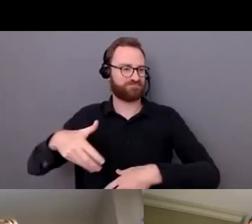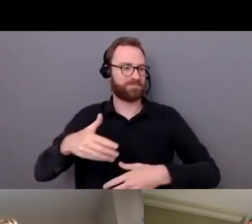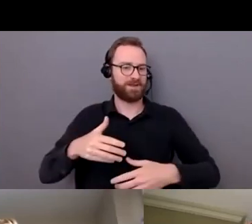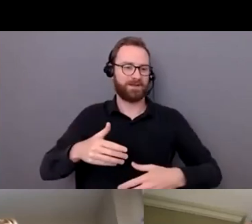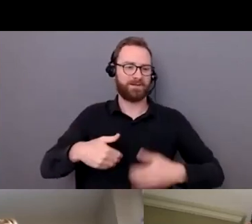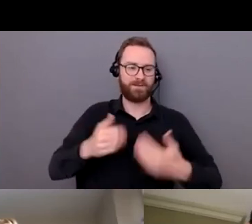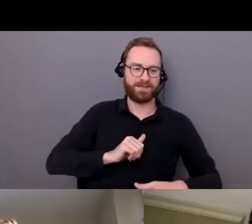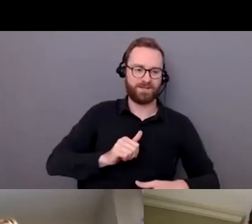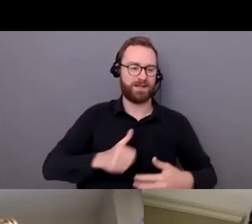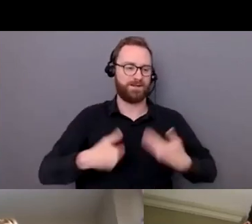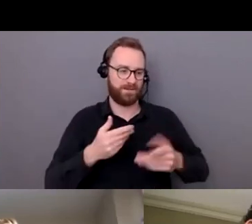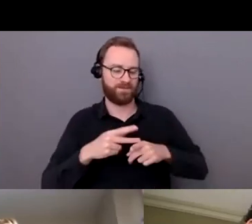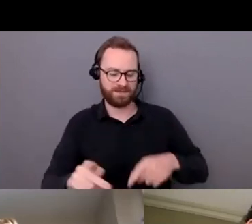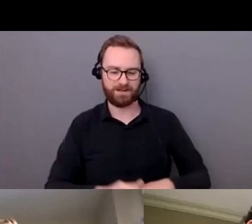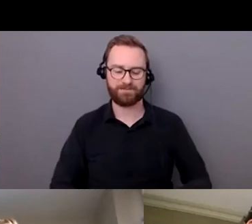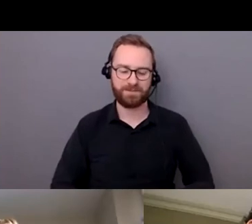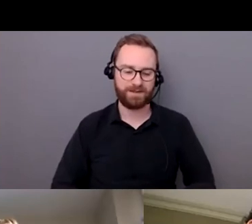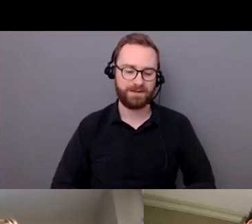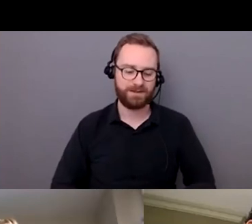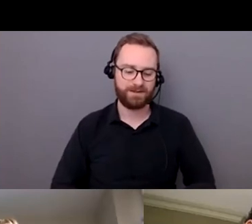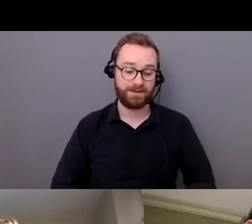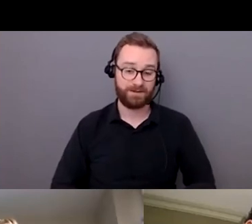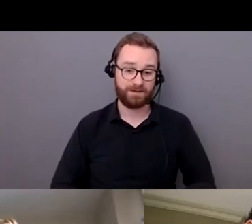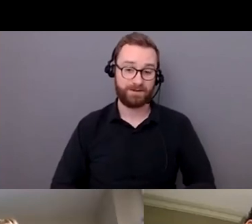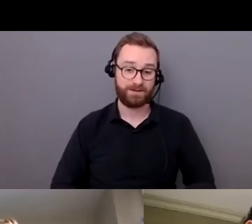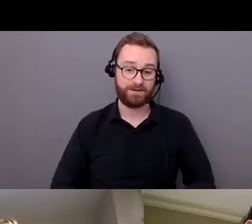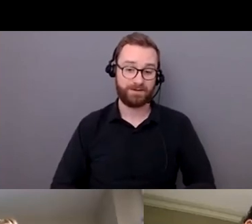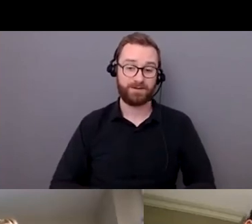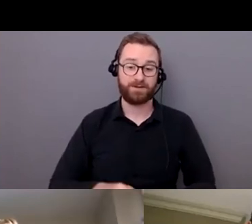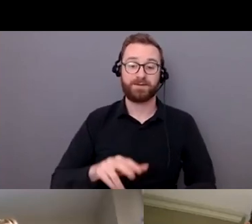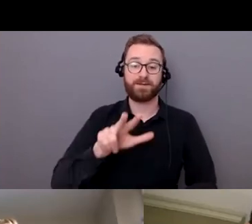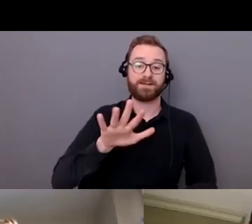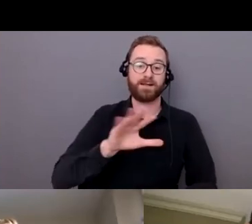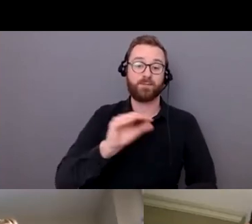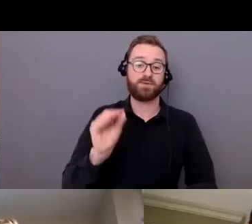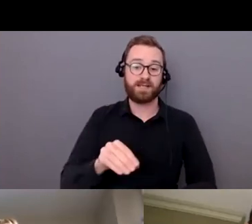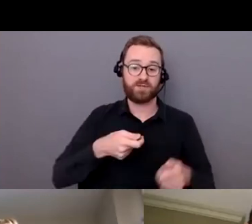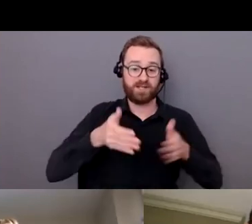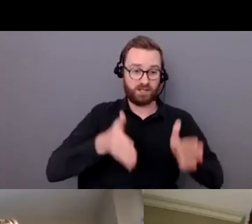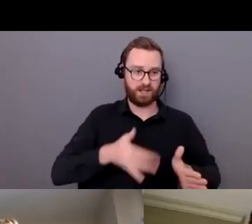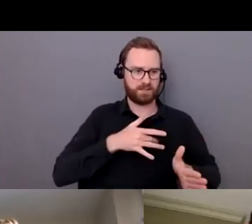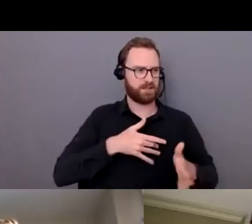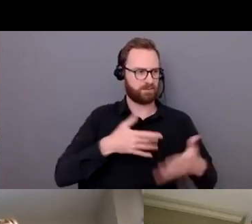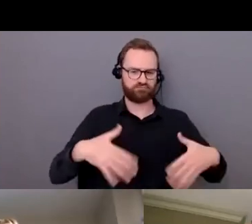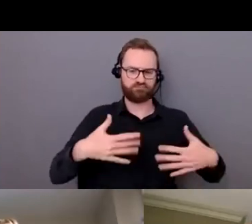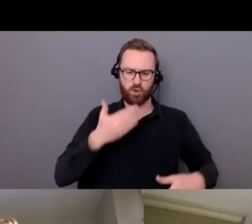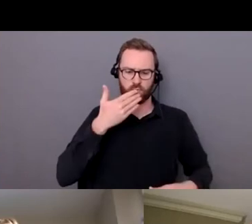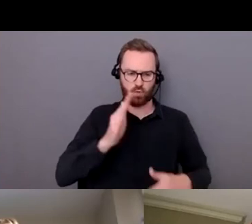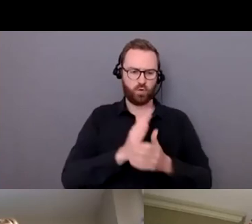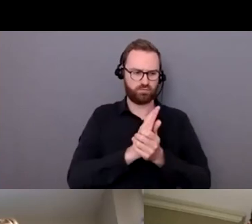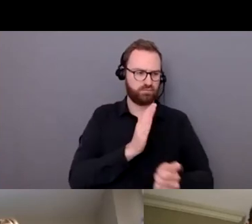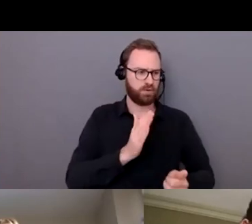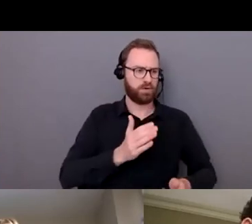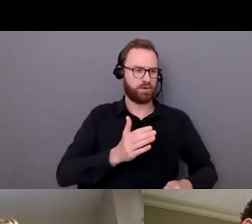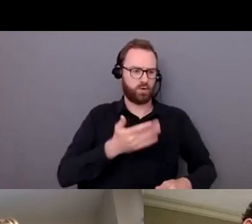35% à la mi-avril des gestionnaires disaient être plus productifs et souhaitaient poursuivre le télétravail. Or, lors